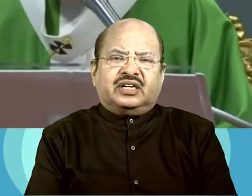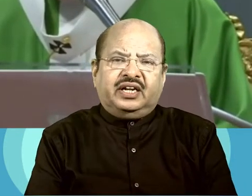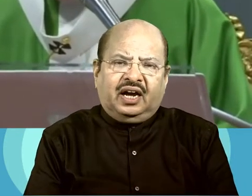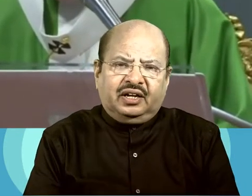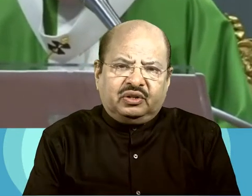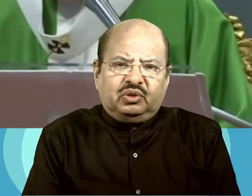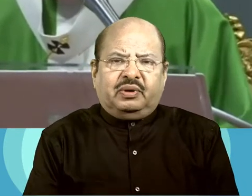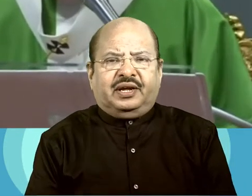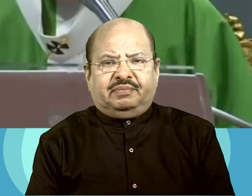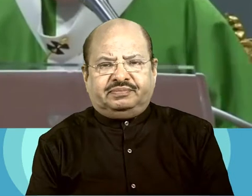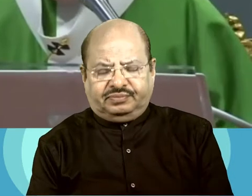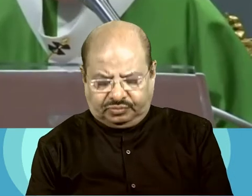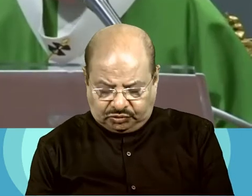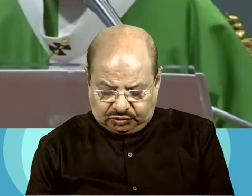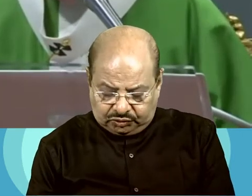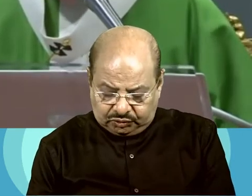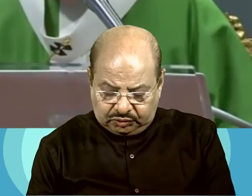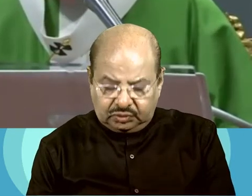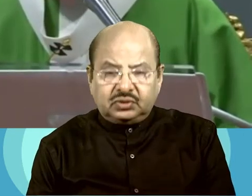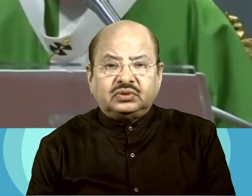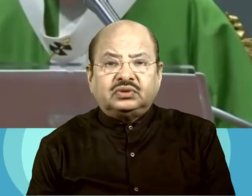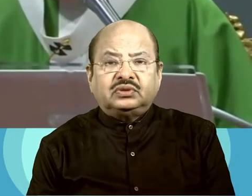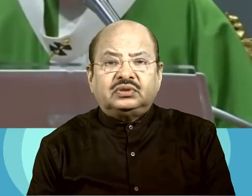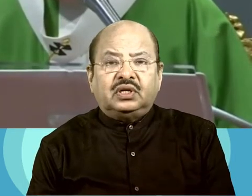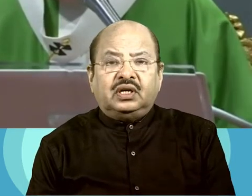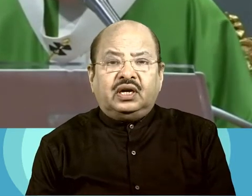യുവതിയായ സ്ത്രീയായിരുന്നു മറിയം.